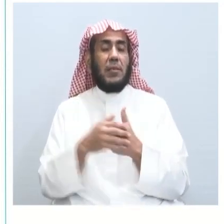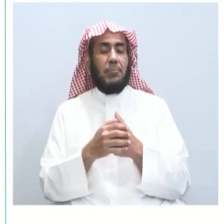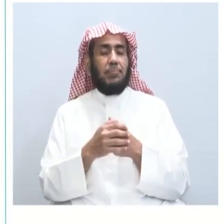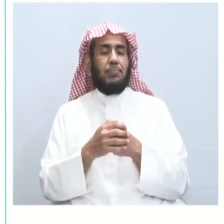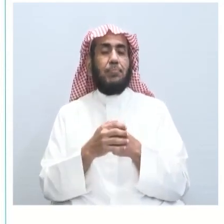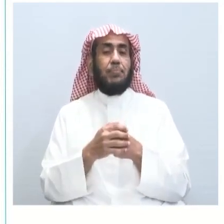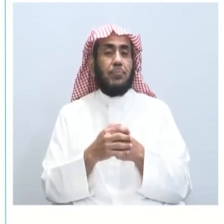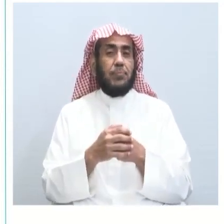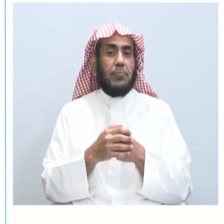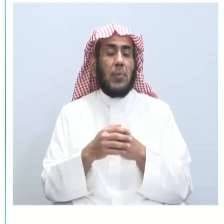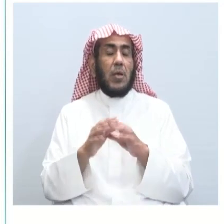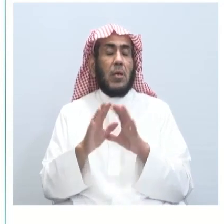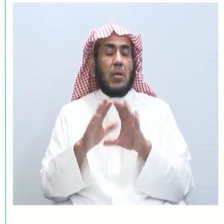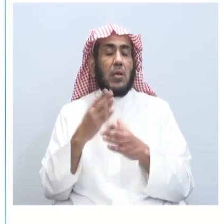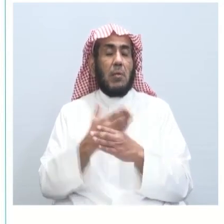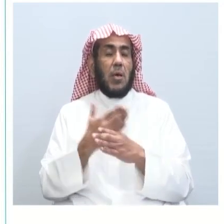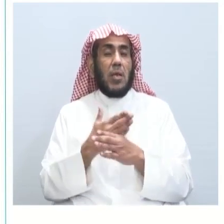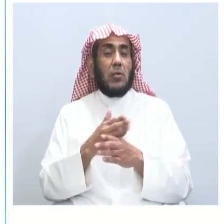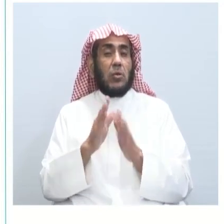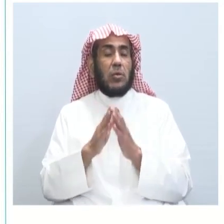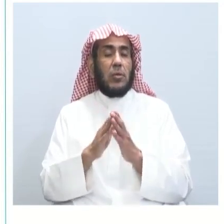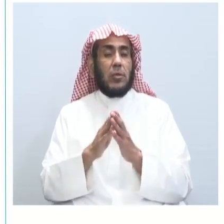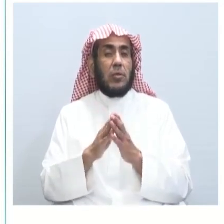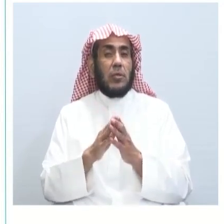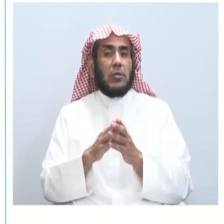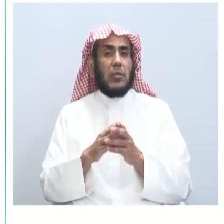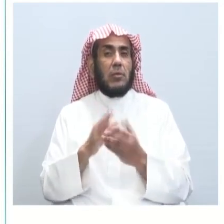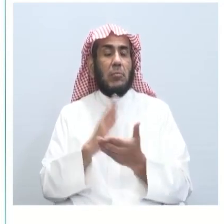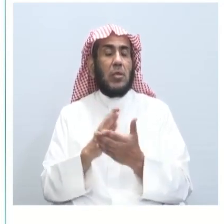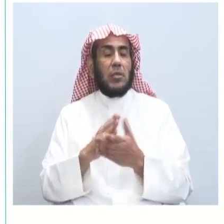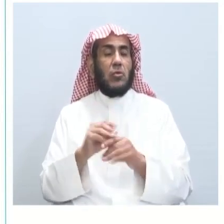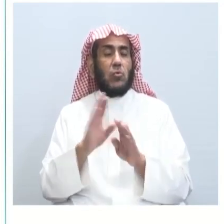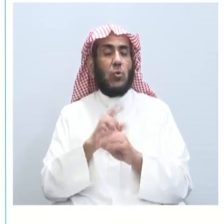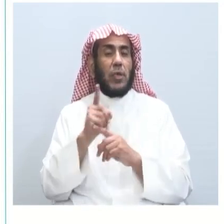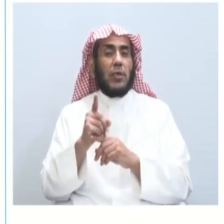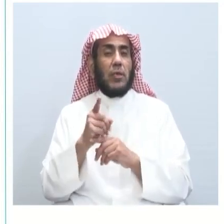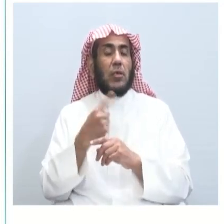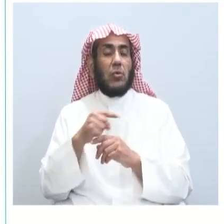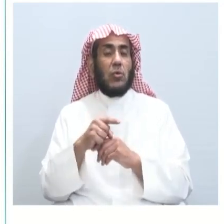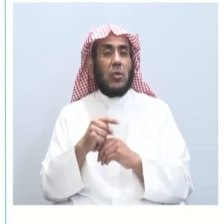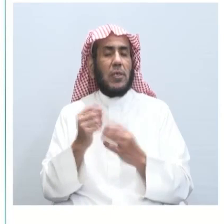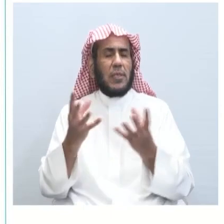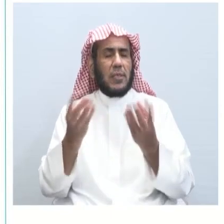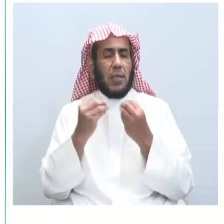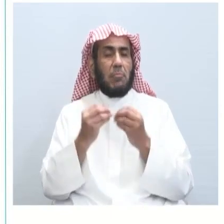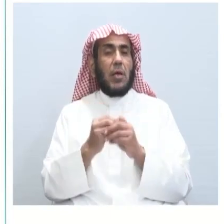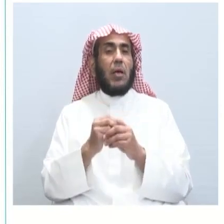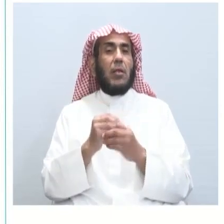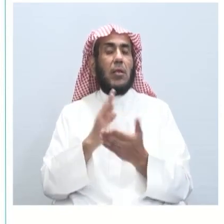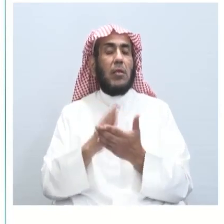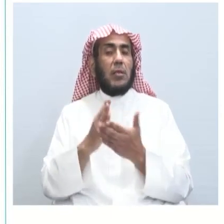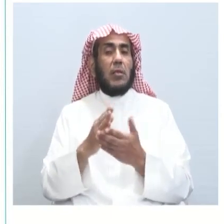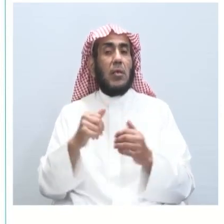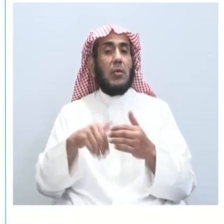وبالتالي لماذا تحددها لماذا تحدد ه الشريحه من السوق هي تريد جذب هذه الشريحه